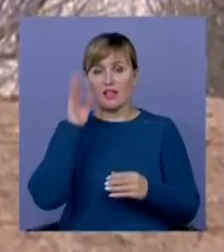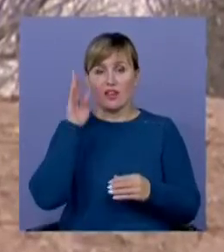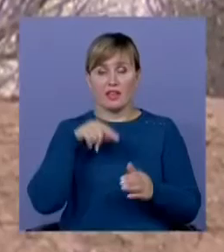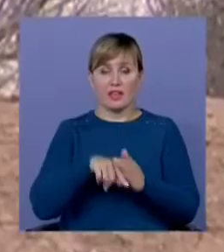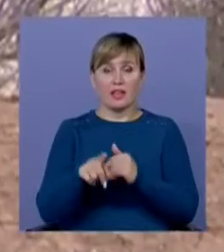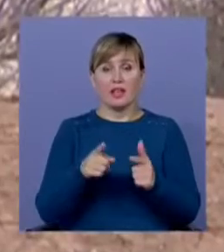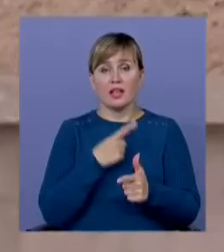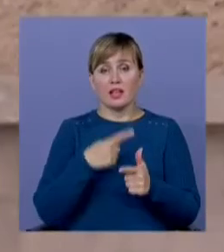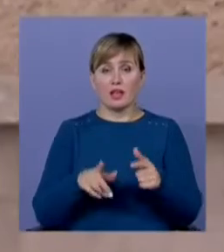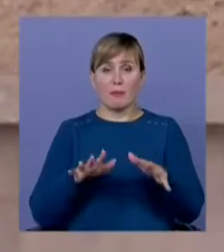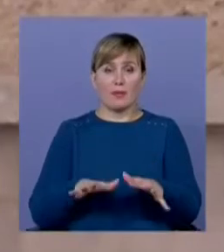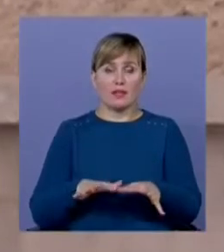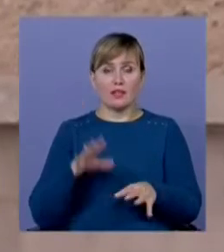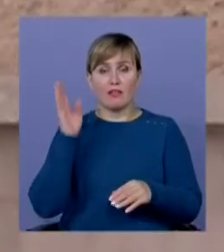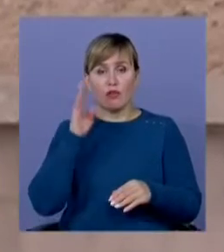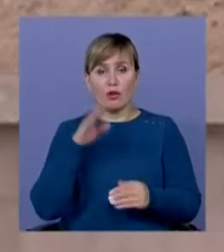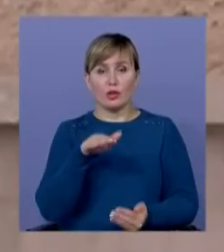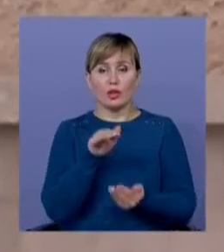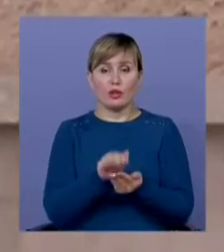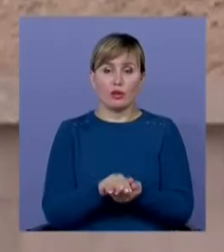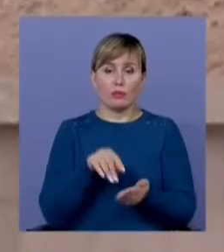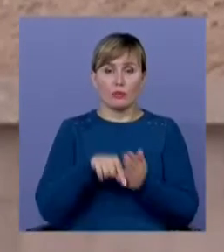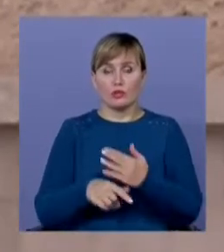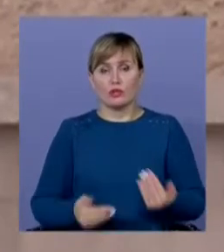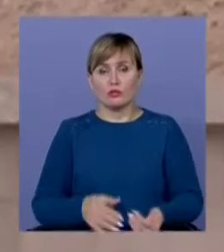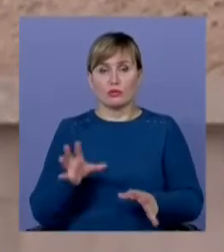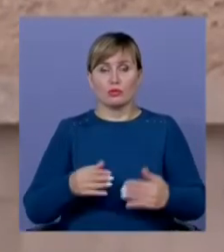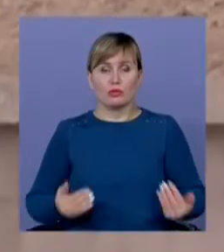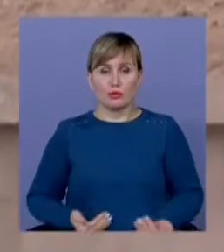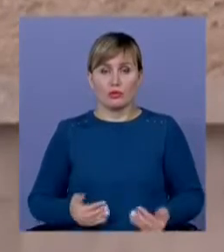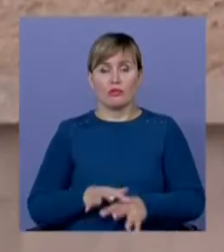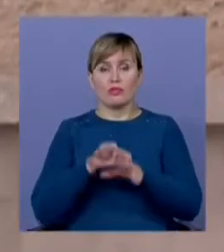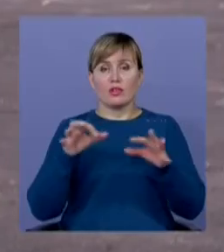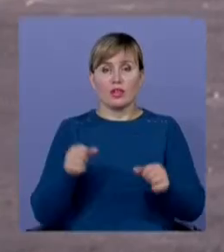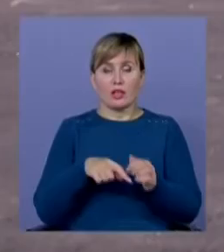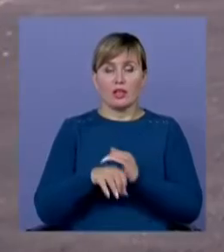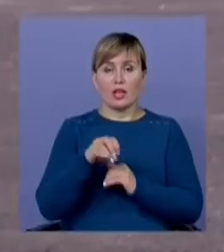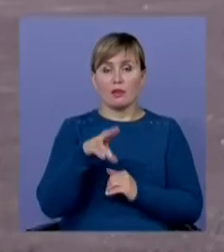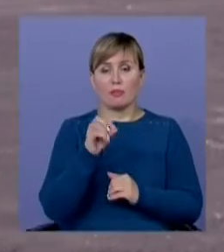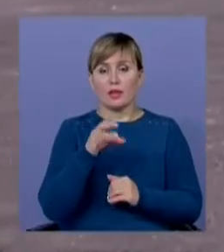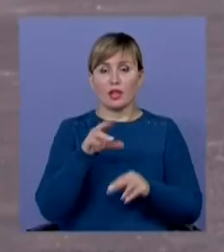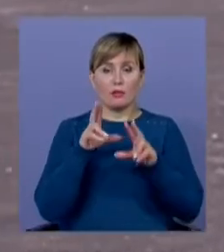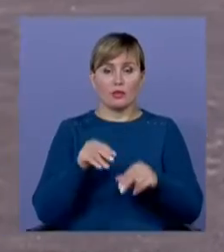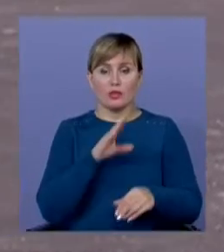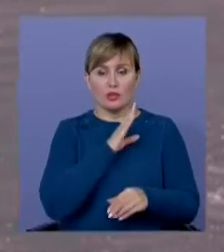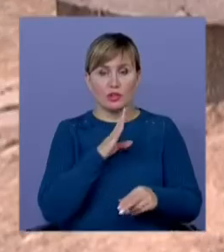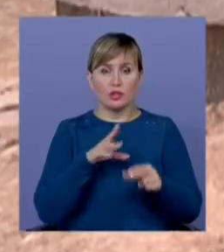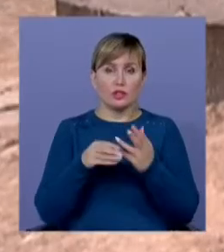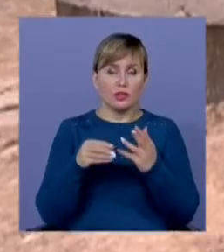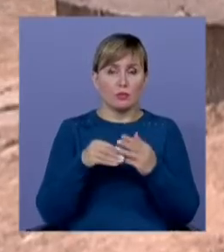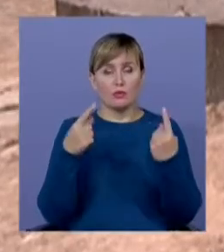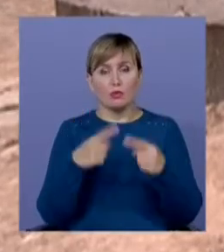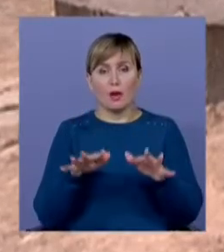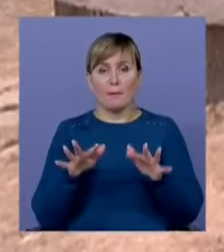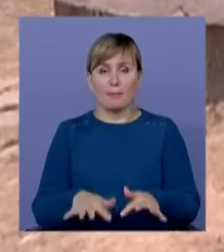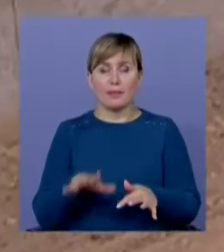как его прозвали местные, водный гроб, Раушан прожила всю жизнь. Власти поселка Екпенде обещали выдать женщине землю в другом месте